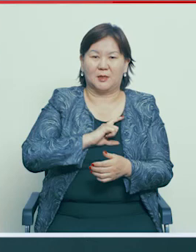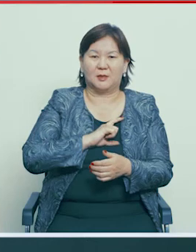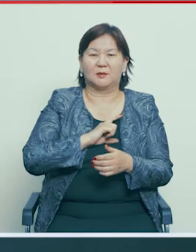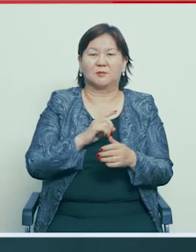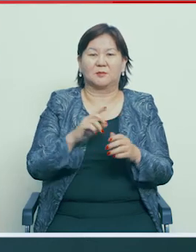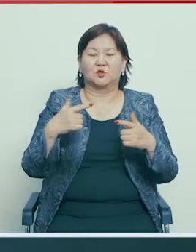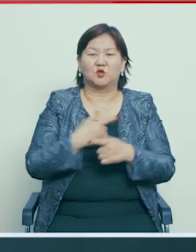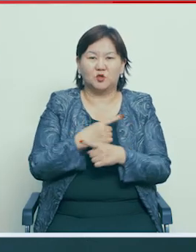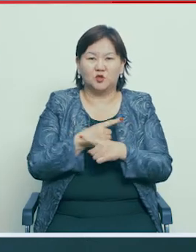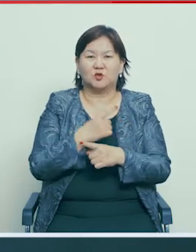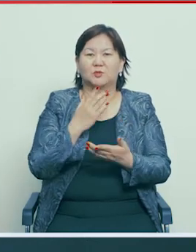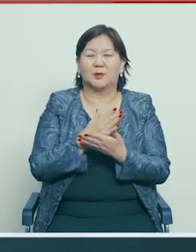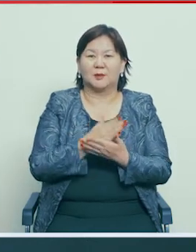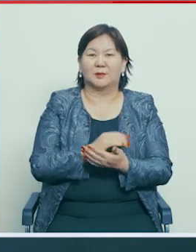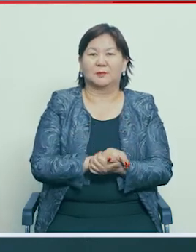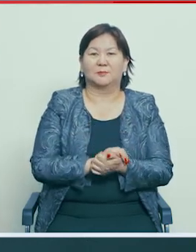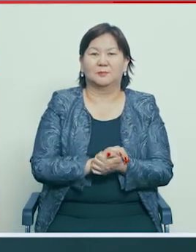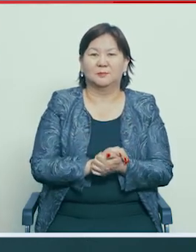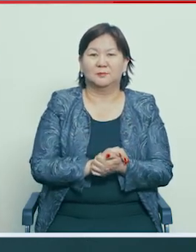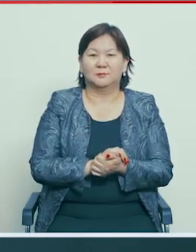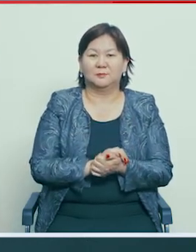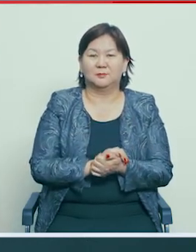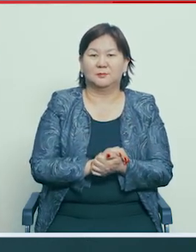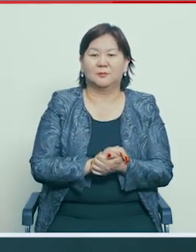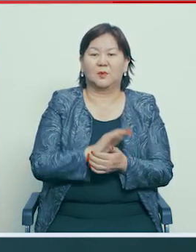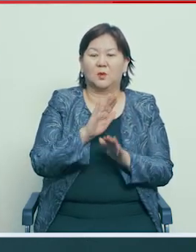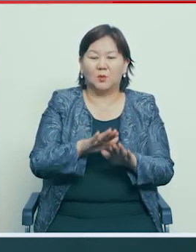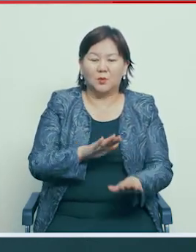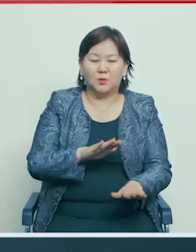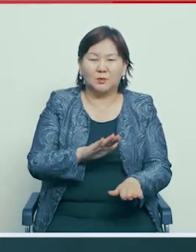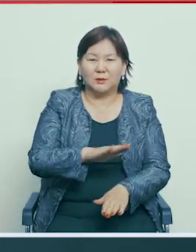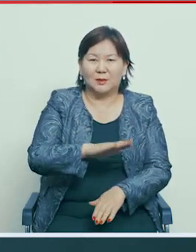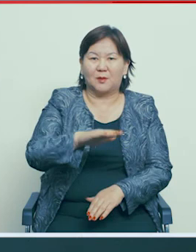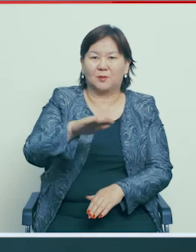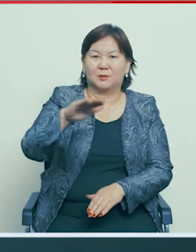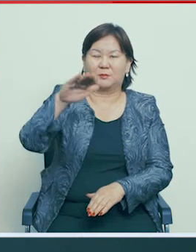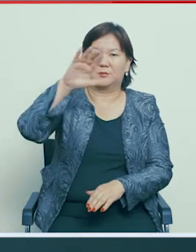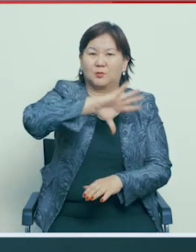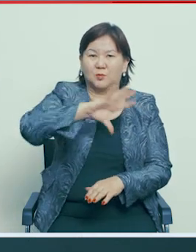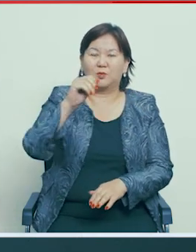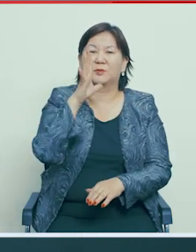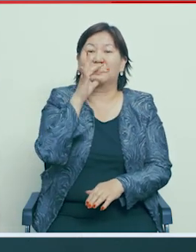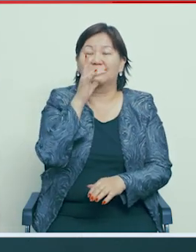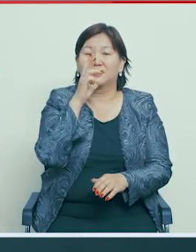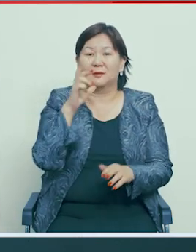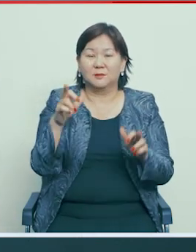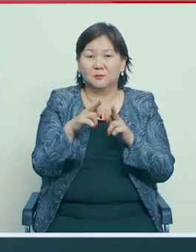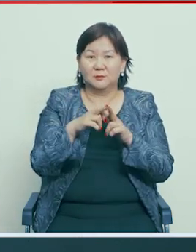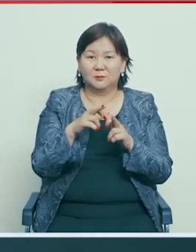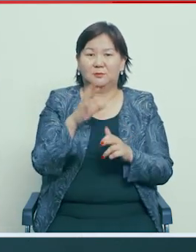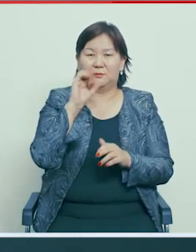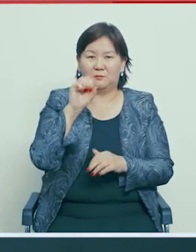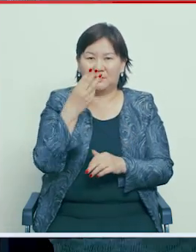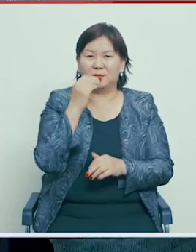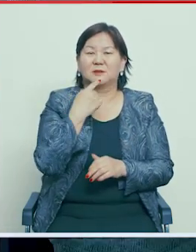хэмжээгээрээ л зөвшөөрөгдөж байна. Тэгэхээр энэ бол одоо хүүхдээс ахуулаад тий бүх насны л одоо хөгжлийн бэрхшээлтэй иргэдэд бол маш